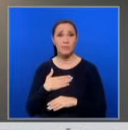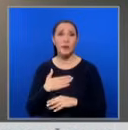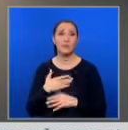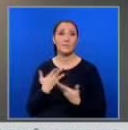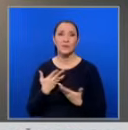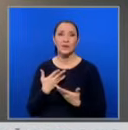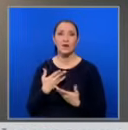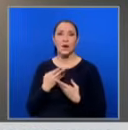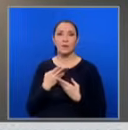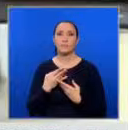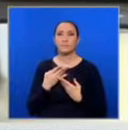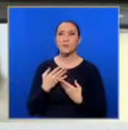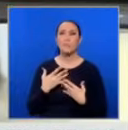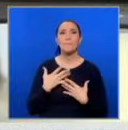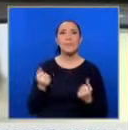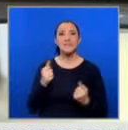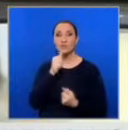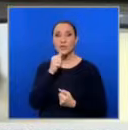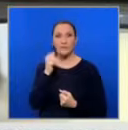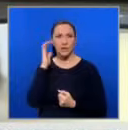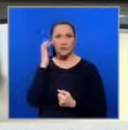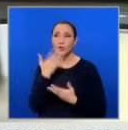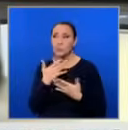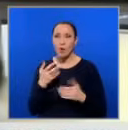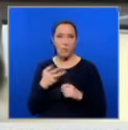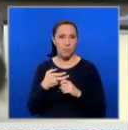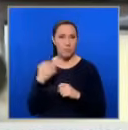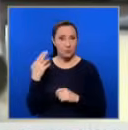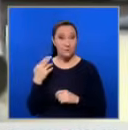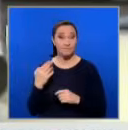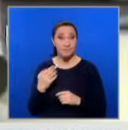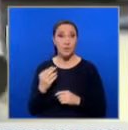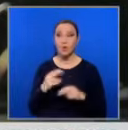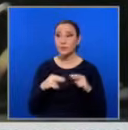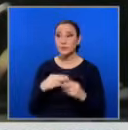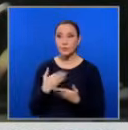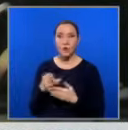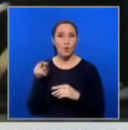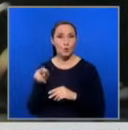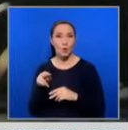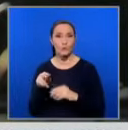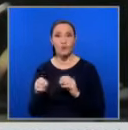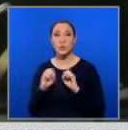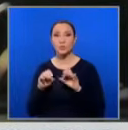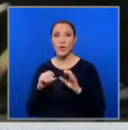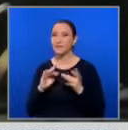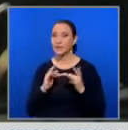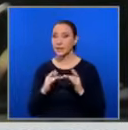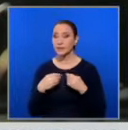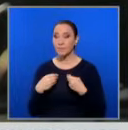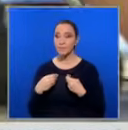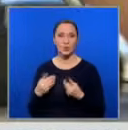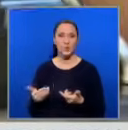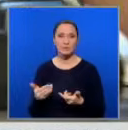на животинки, много по болници. Еврокомисията предлага и контрол на обявите в интернет за продажба на домашни любимци, като целта е да се